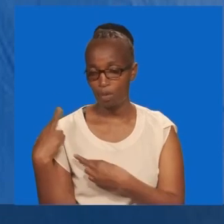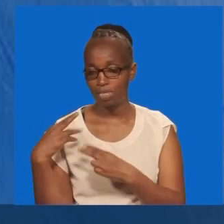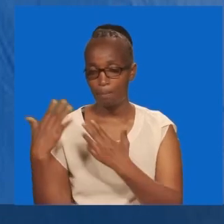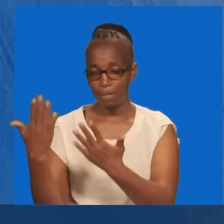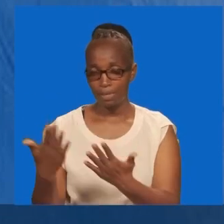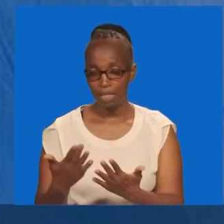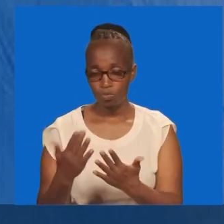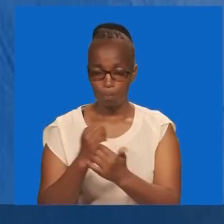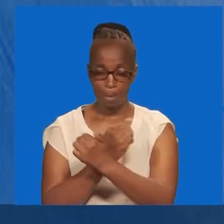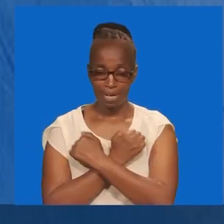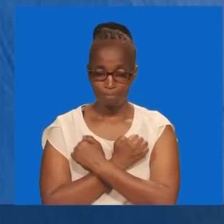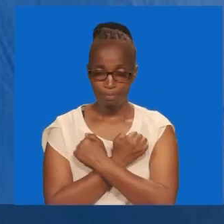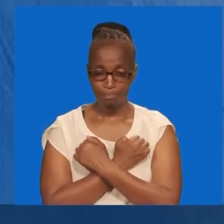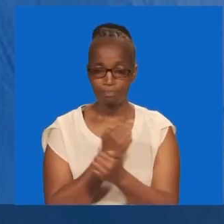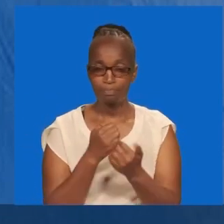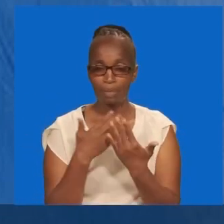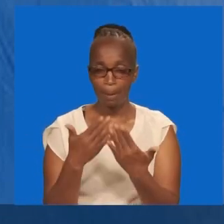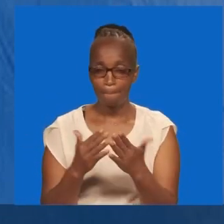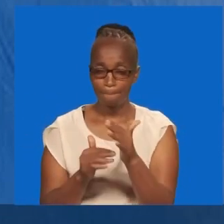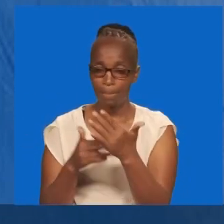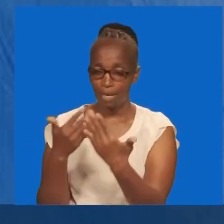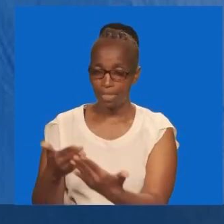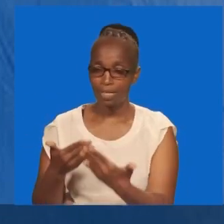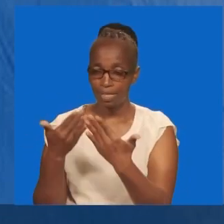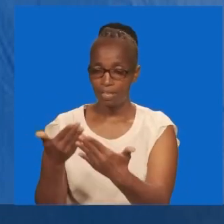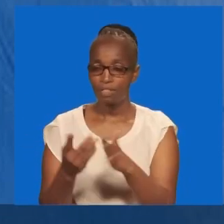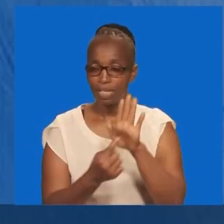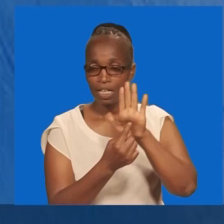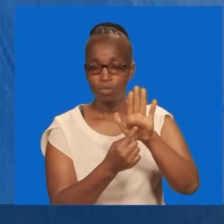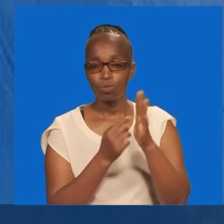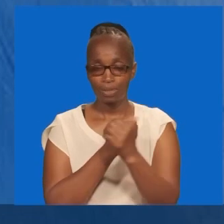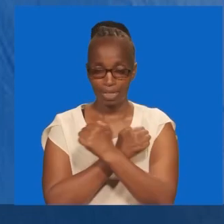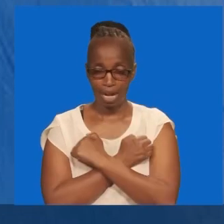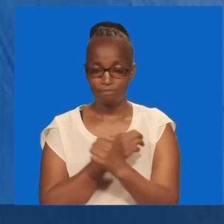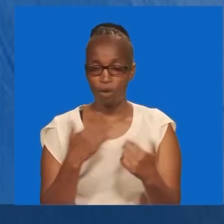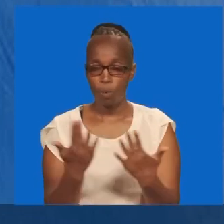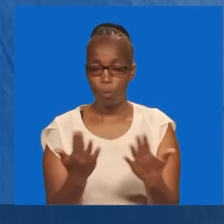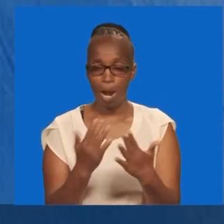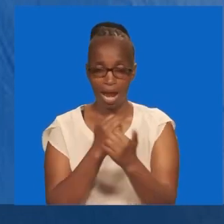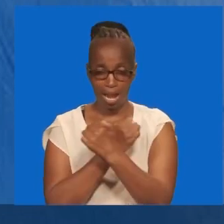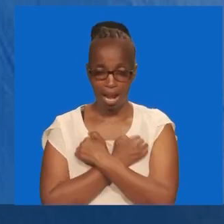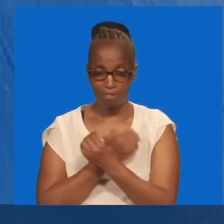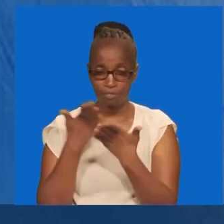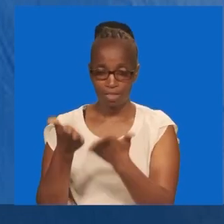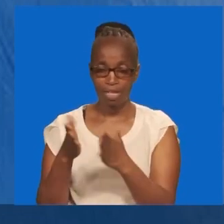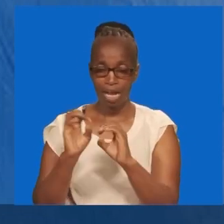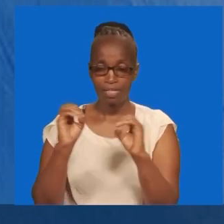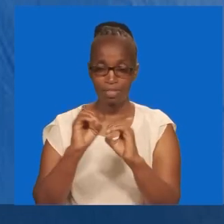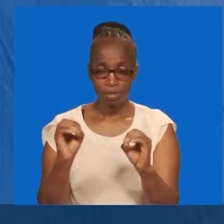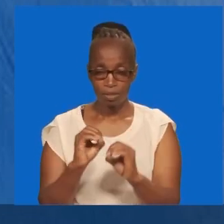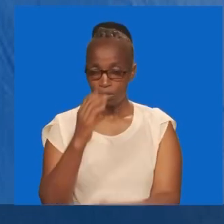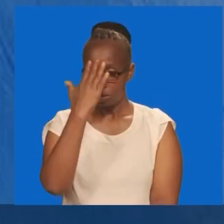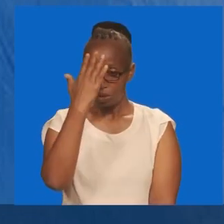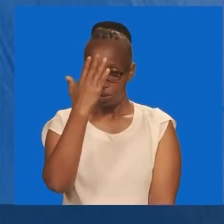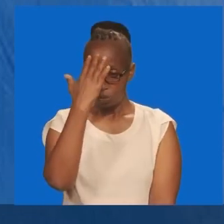upendo, kuleta upendo Baba, kupeleka upendo mahali ambapo hakuna upendo, na hata mahali